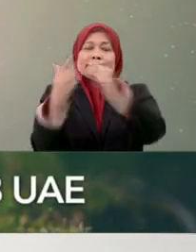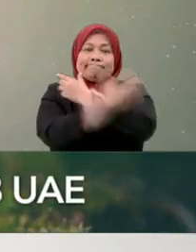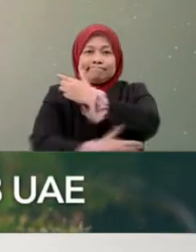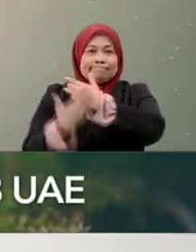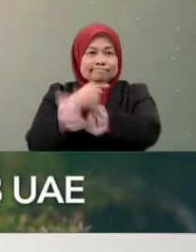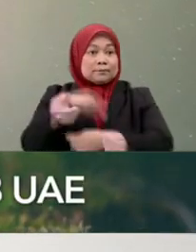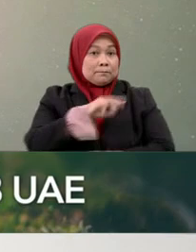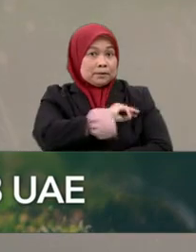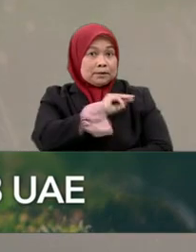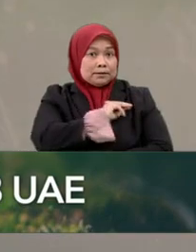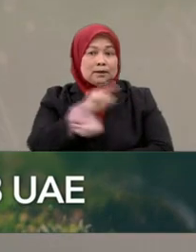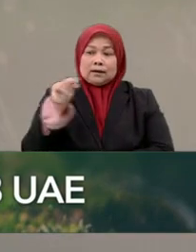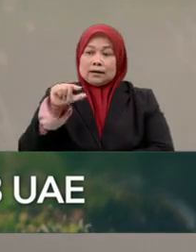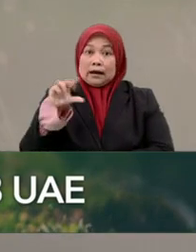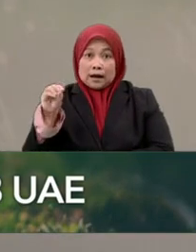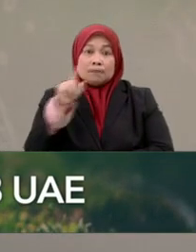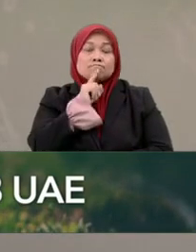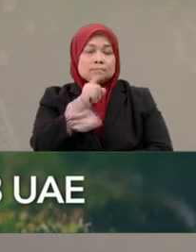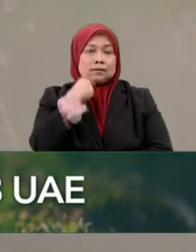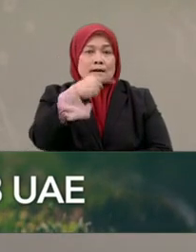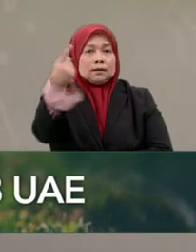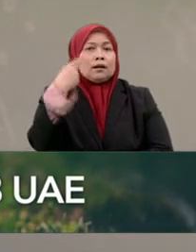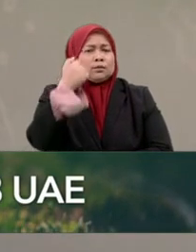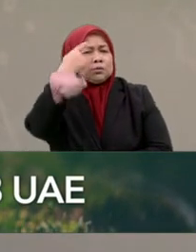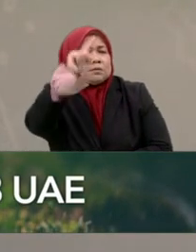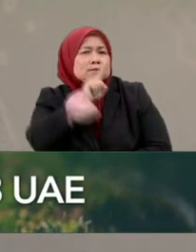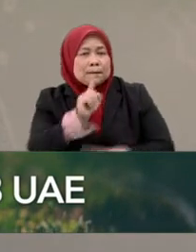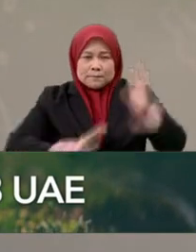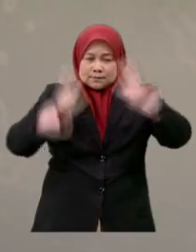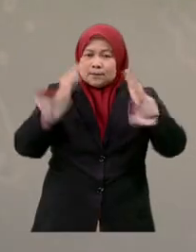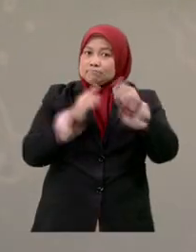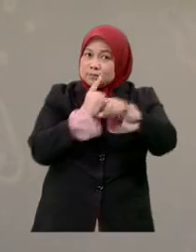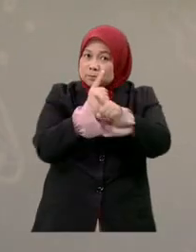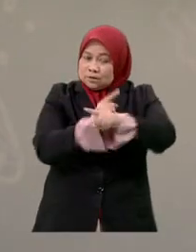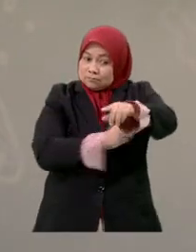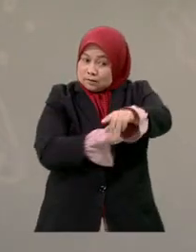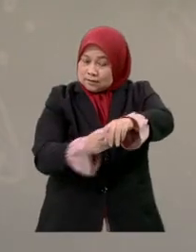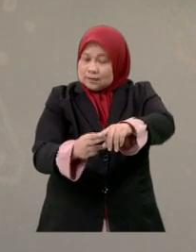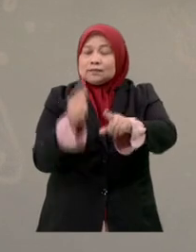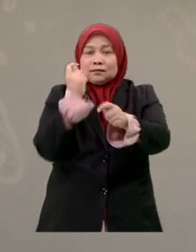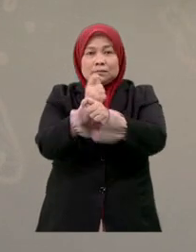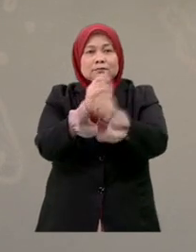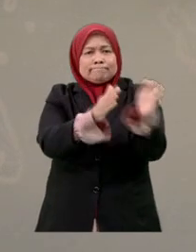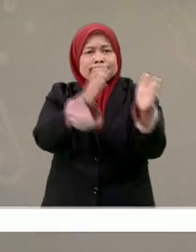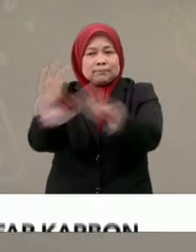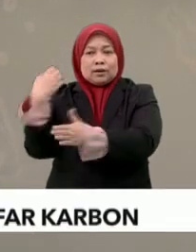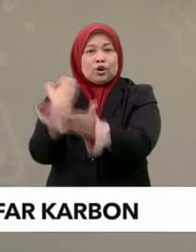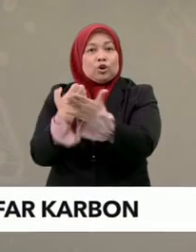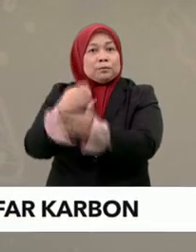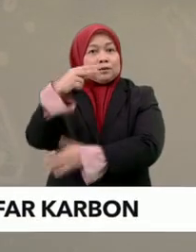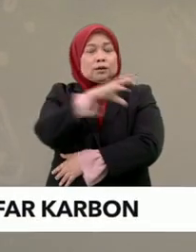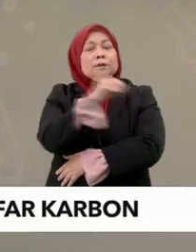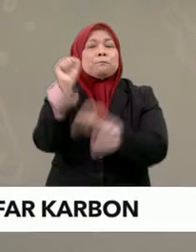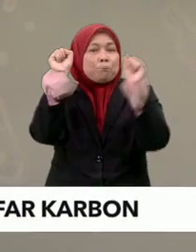ini. Menterinya, Nga Kong Ming berkata, hal itu bagi memastikan Malaysia di landasan yang tepat dalam mengetengahkan ekonomi hijau